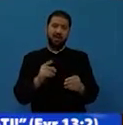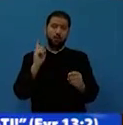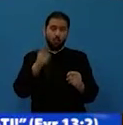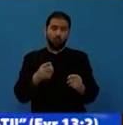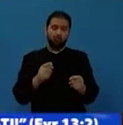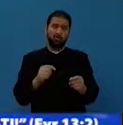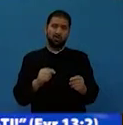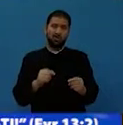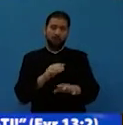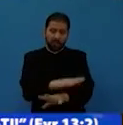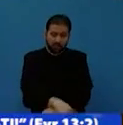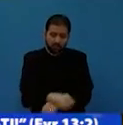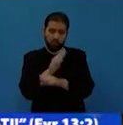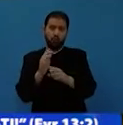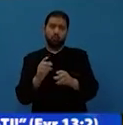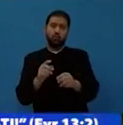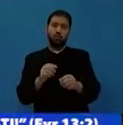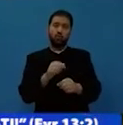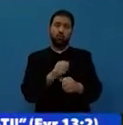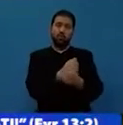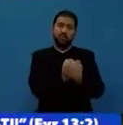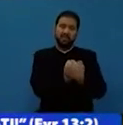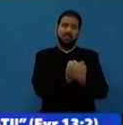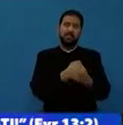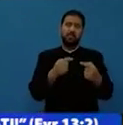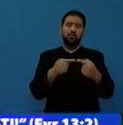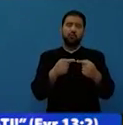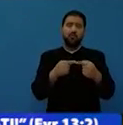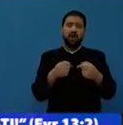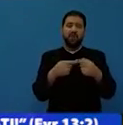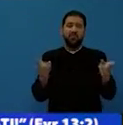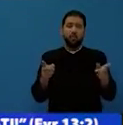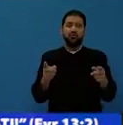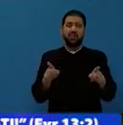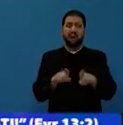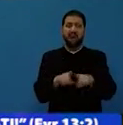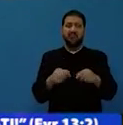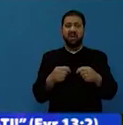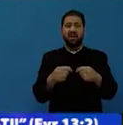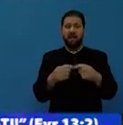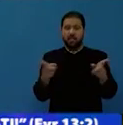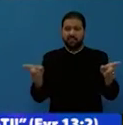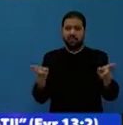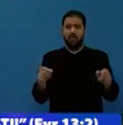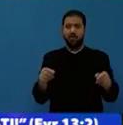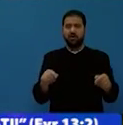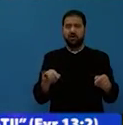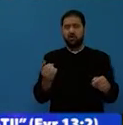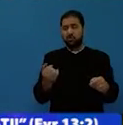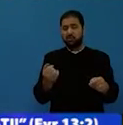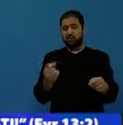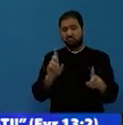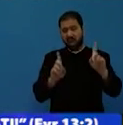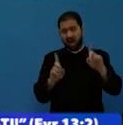sau iubiți pe vrăjmașii voștri pe de-o parte ca experiență personală a fiecăruia și primirea